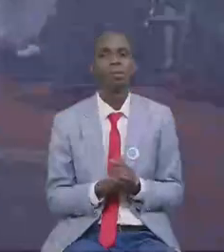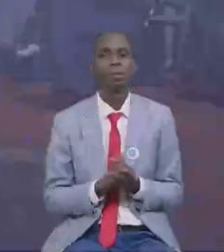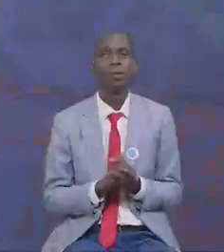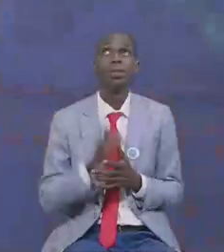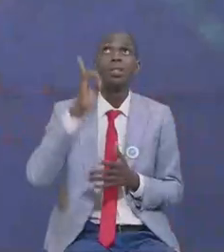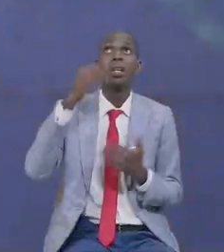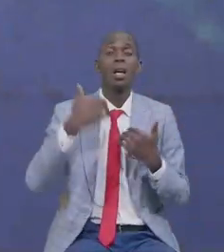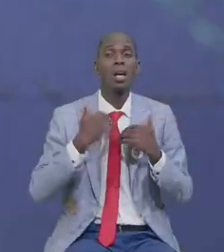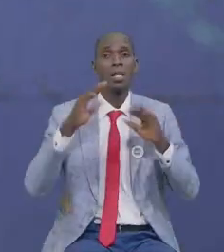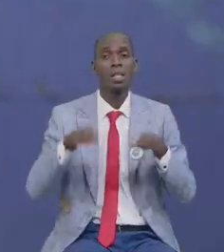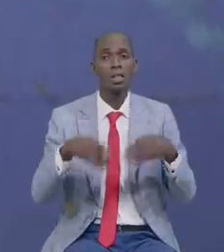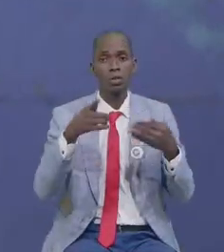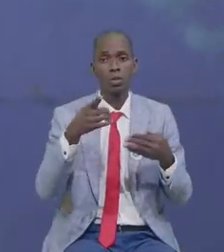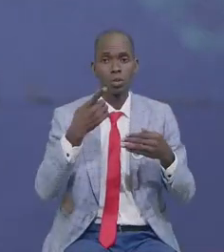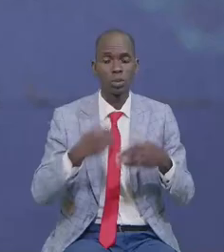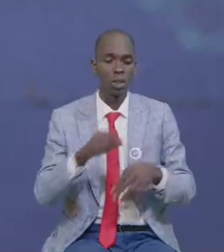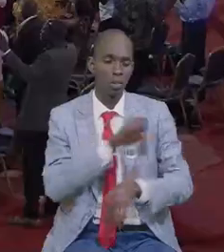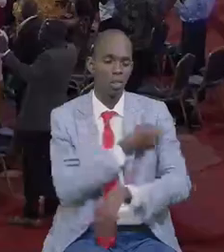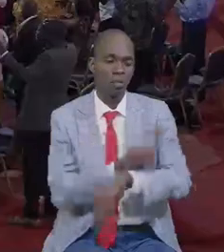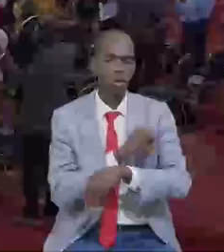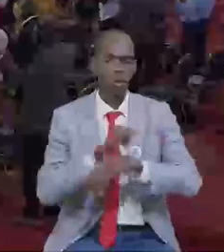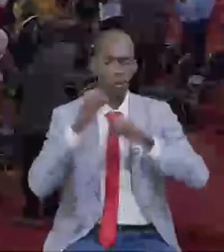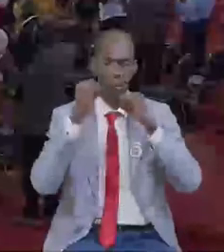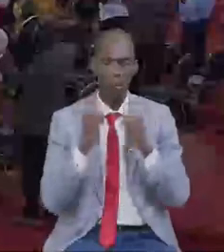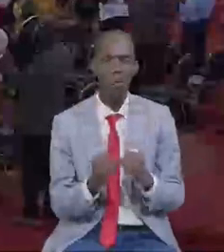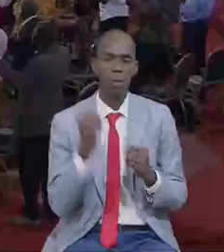Il t'a donné la puissance fortifiante.